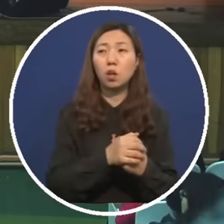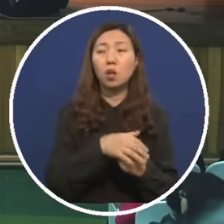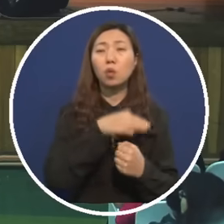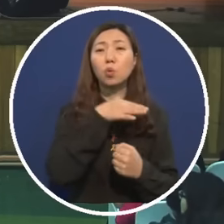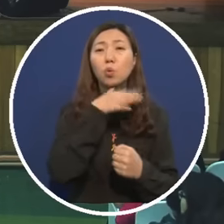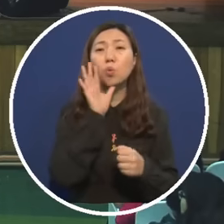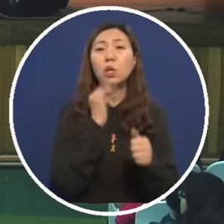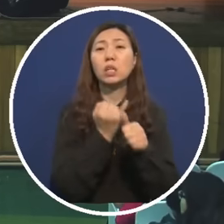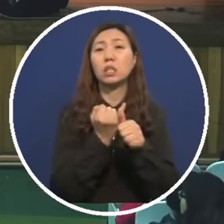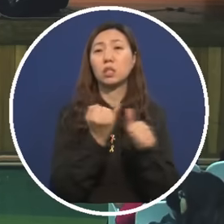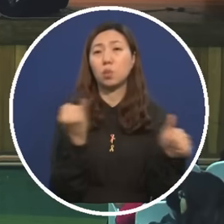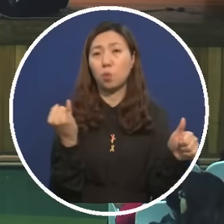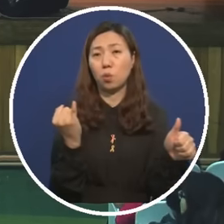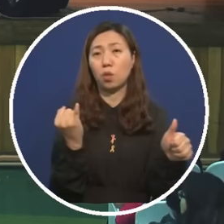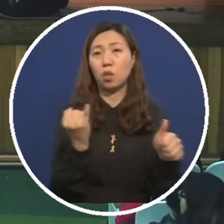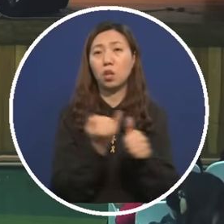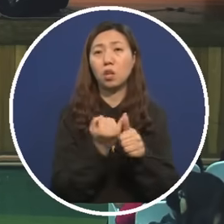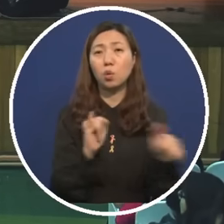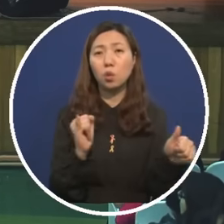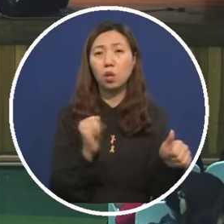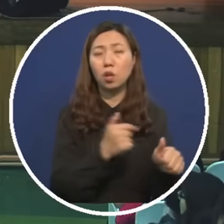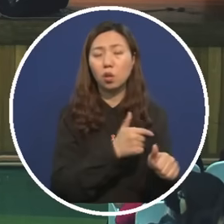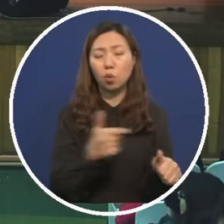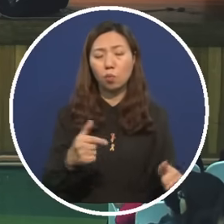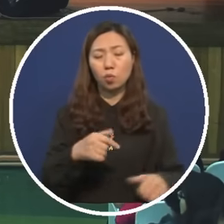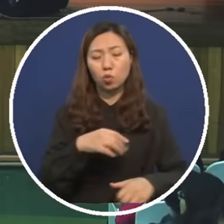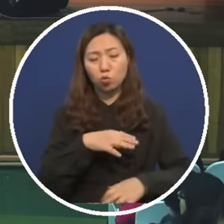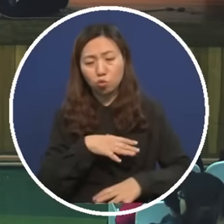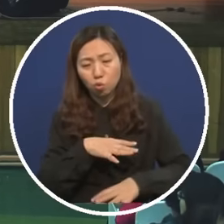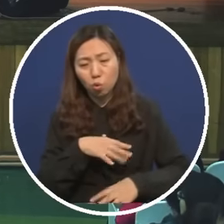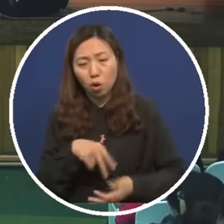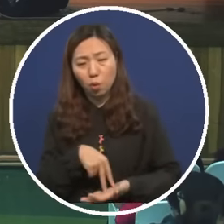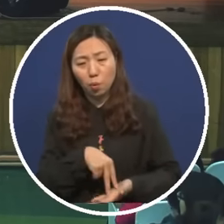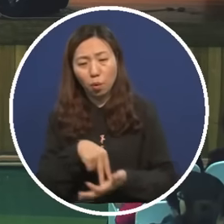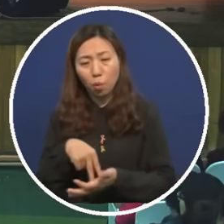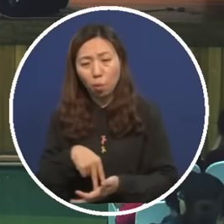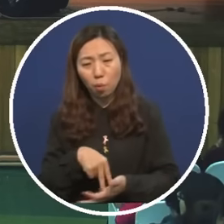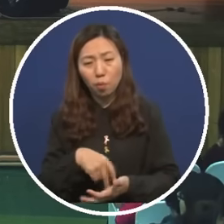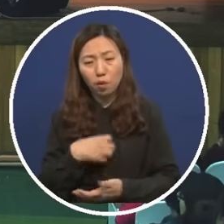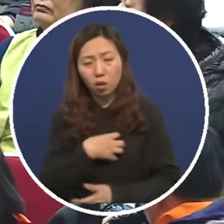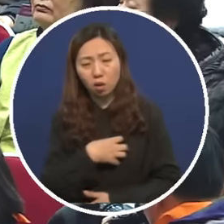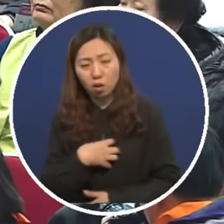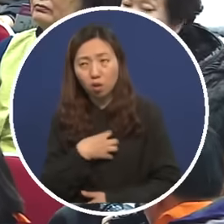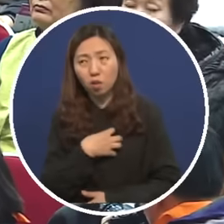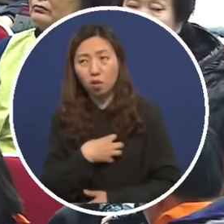이혼이라는 게 너무 두려움과 외로움이 걱정됩니다.